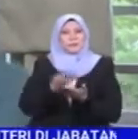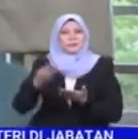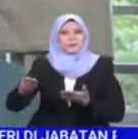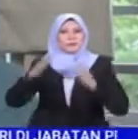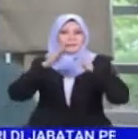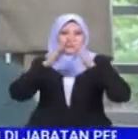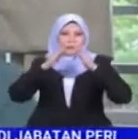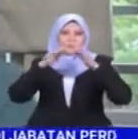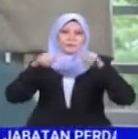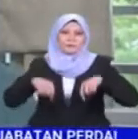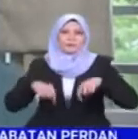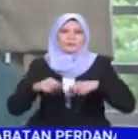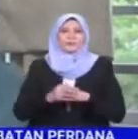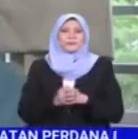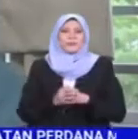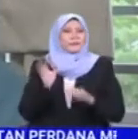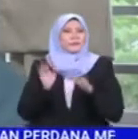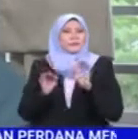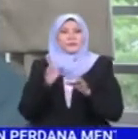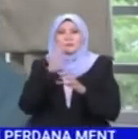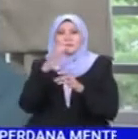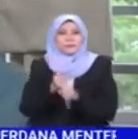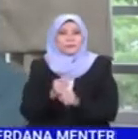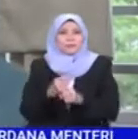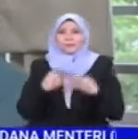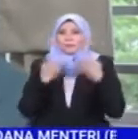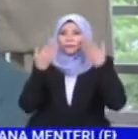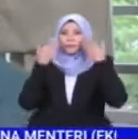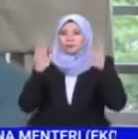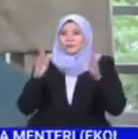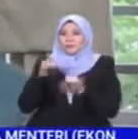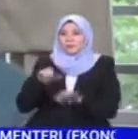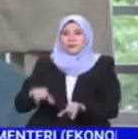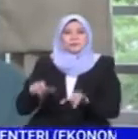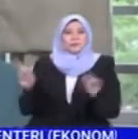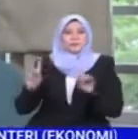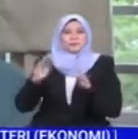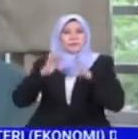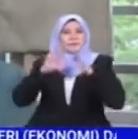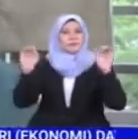ni. Kalau tak dapat, kami tak tahu keadaan kami sekarang.